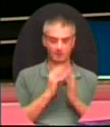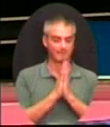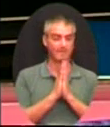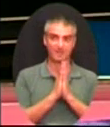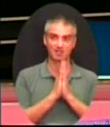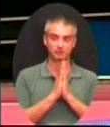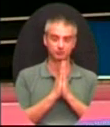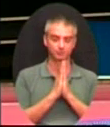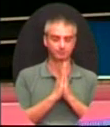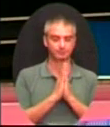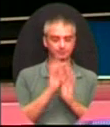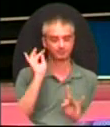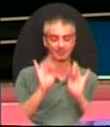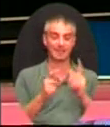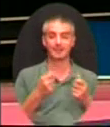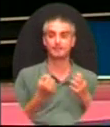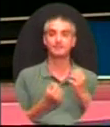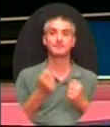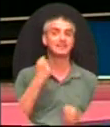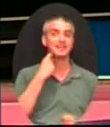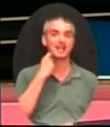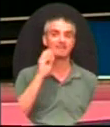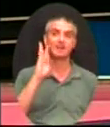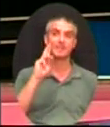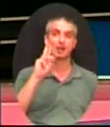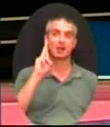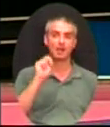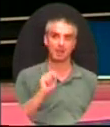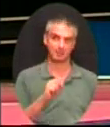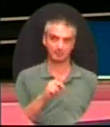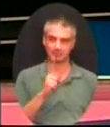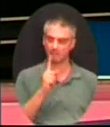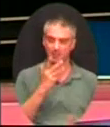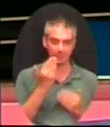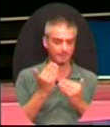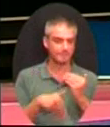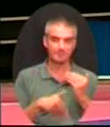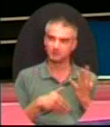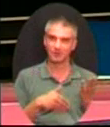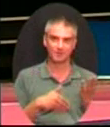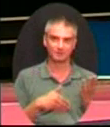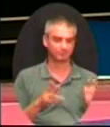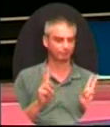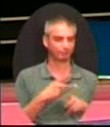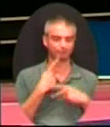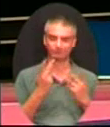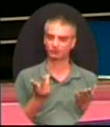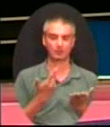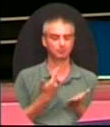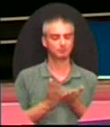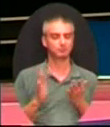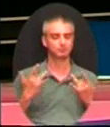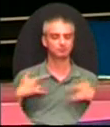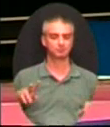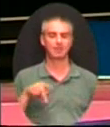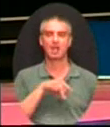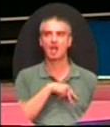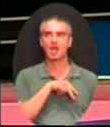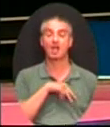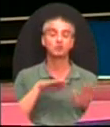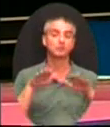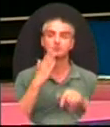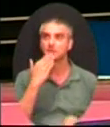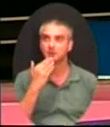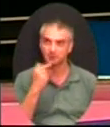לצרכנים להחרים את עקבי ברקן ואת בד"ץ העדה החרדית. אבל בסופו של דבר אי אפשר להסיר אחריות מממשלת